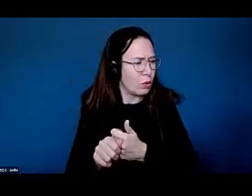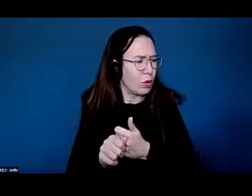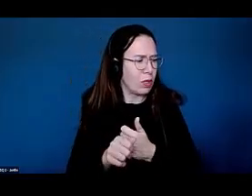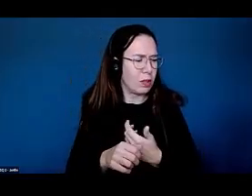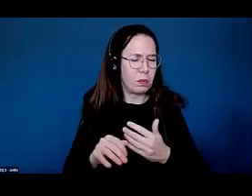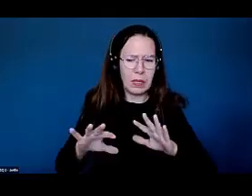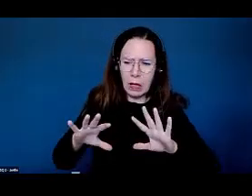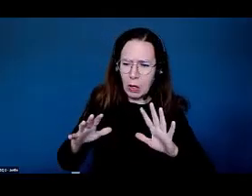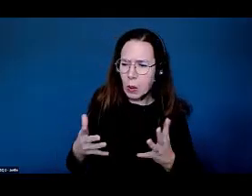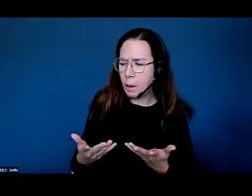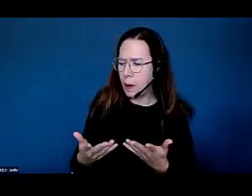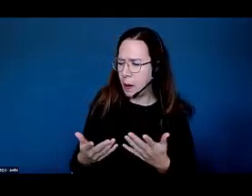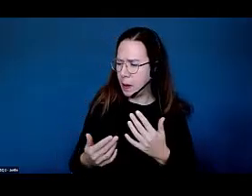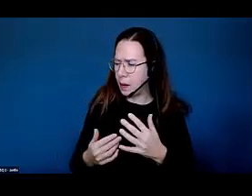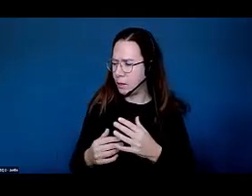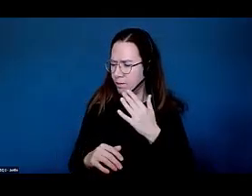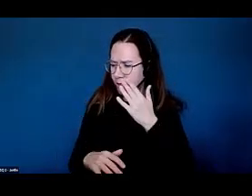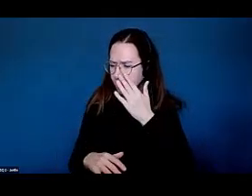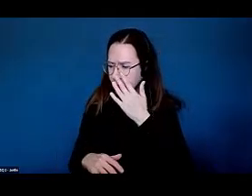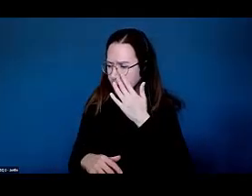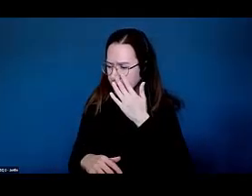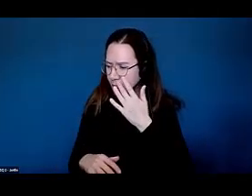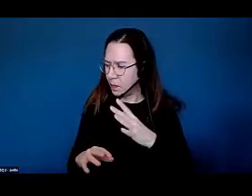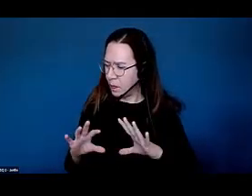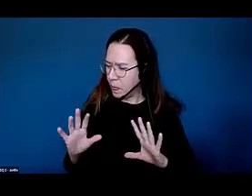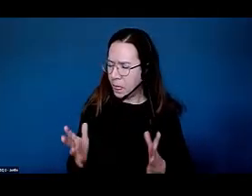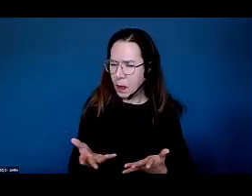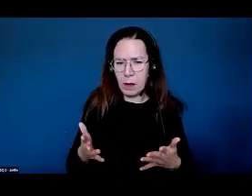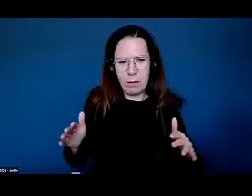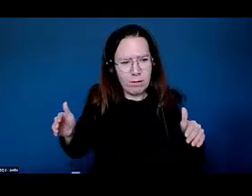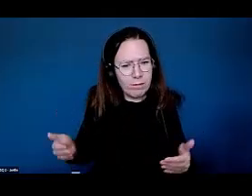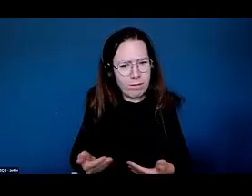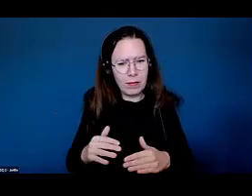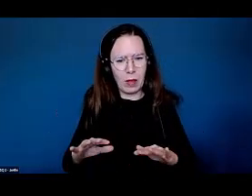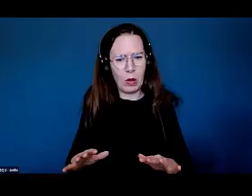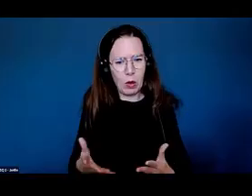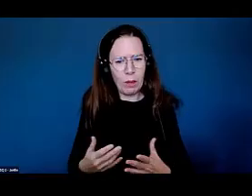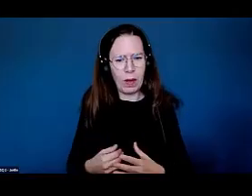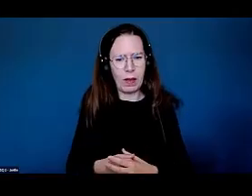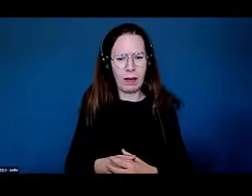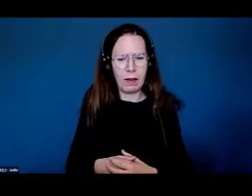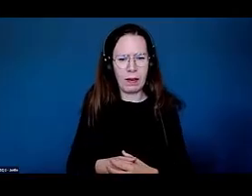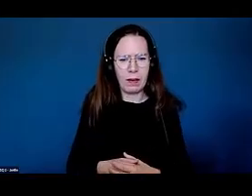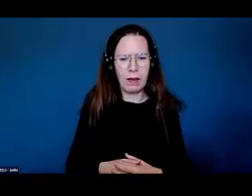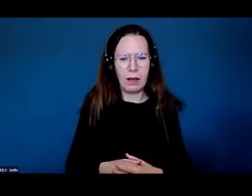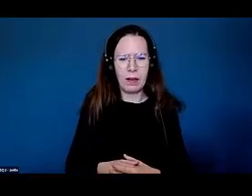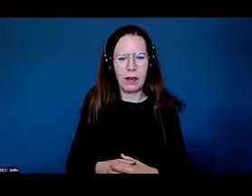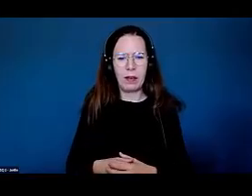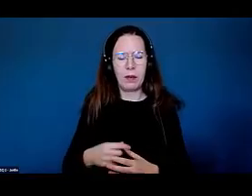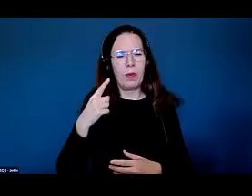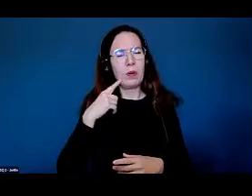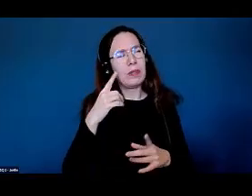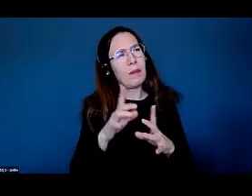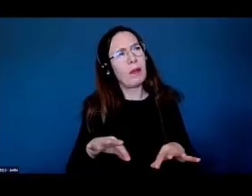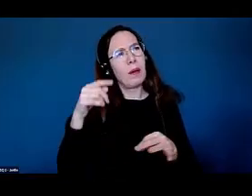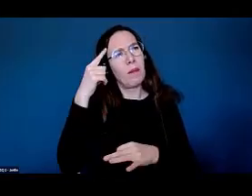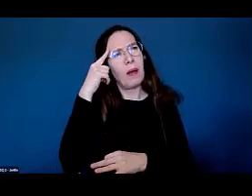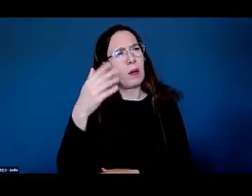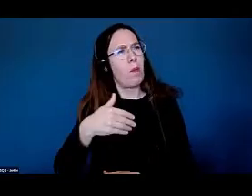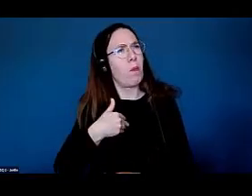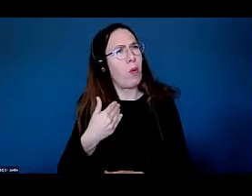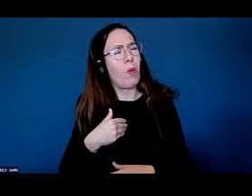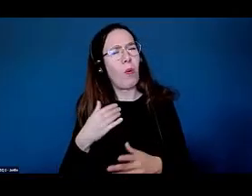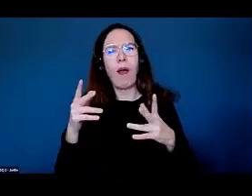et cela forme comment on se présente et pas, je pense que là, on revient au